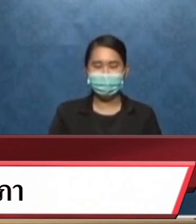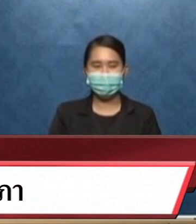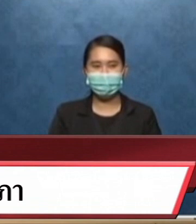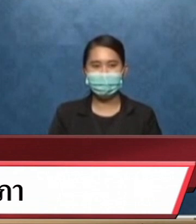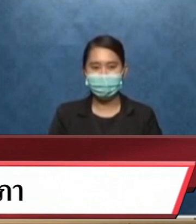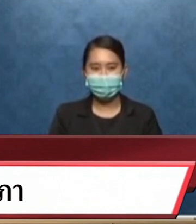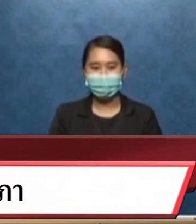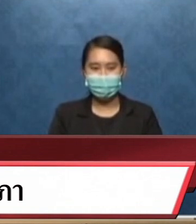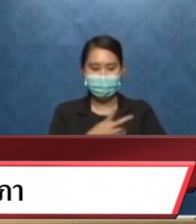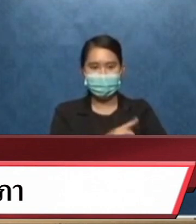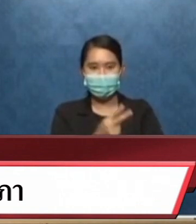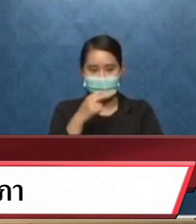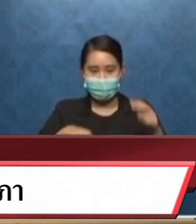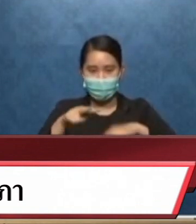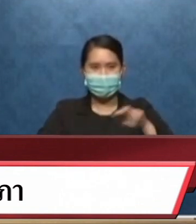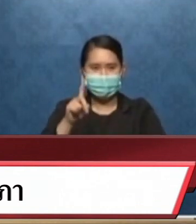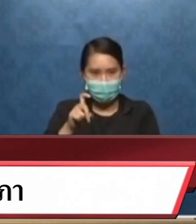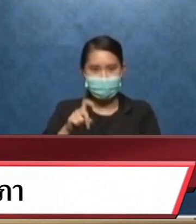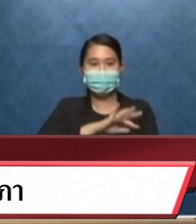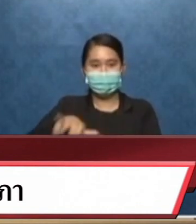ท่านประธานดูแลไม่ไหวหรอกครับทุกคนต้องช่วยกัน